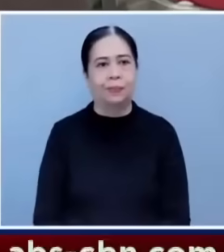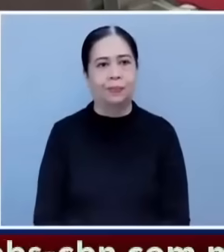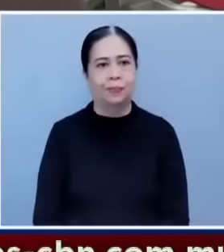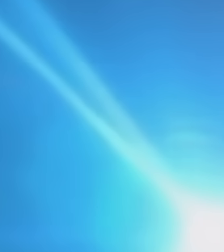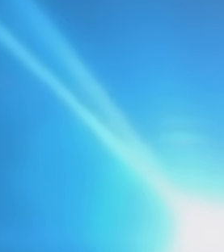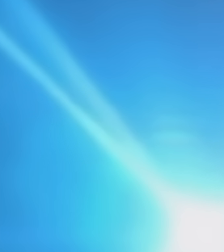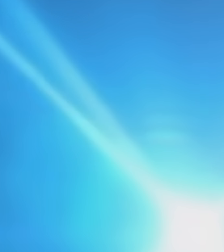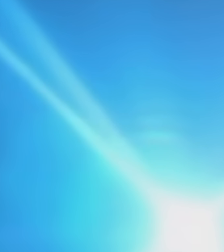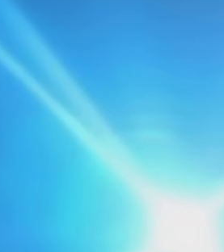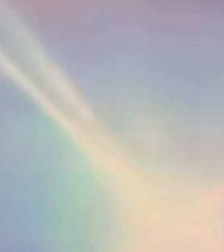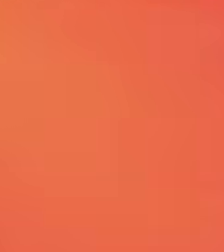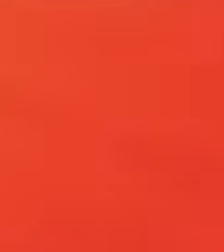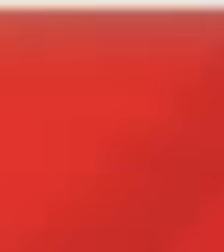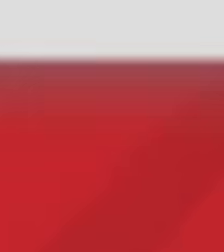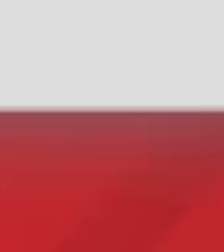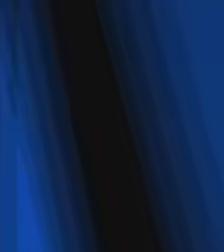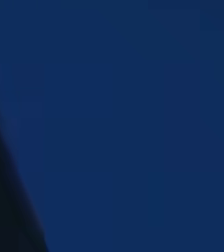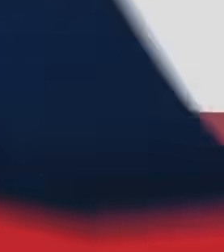News.